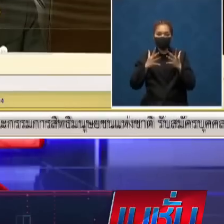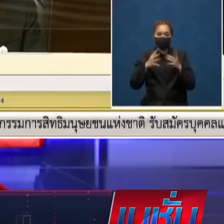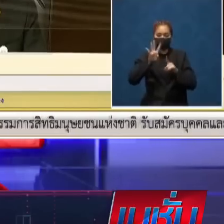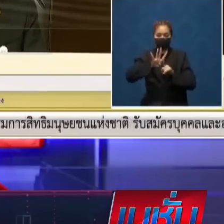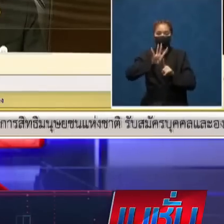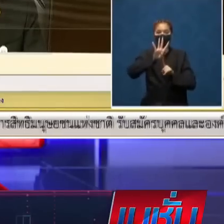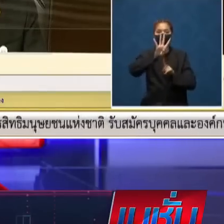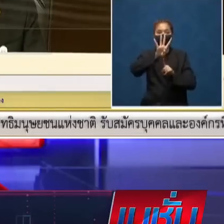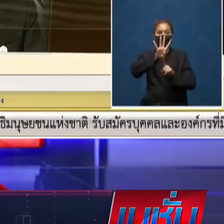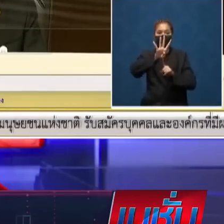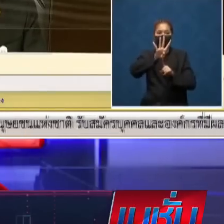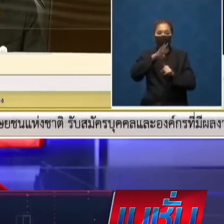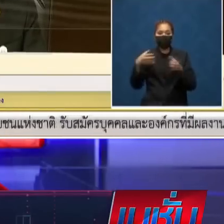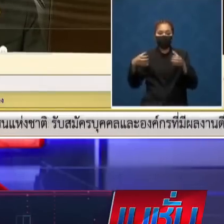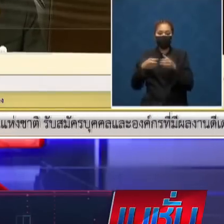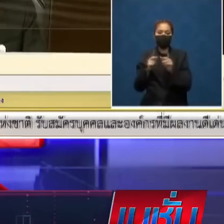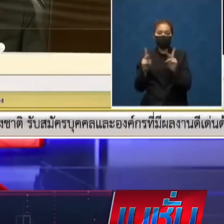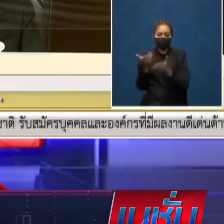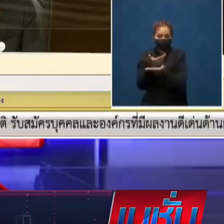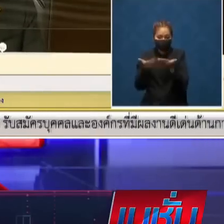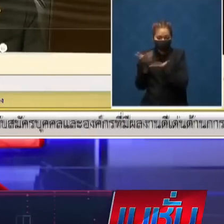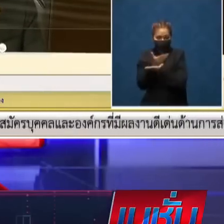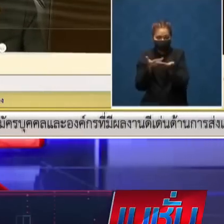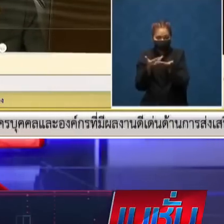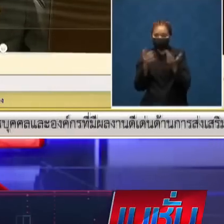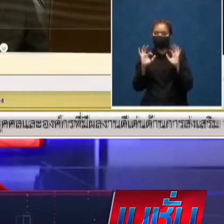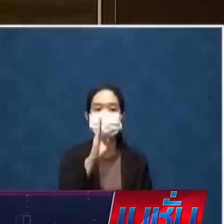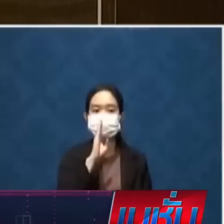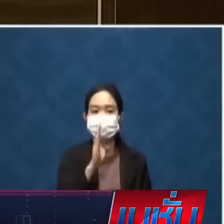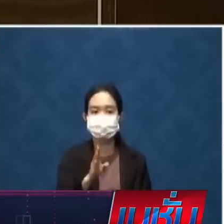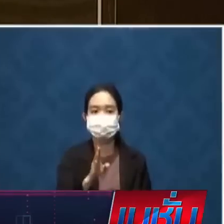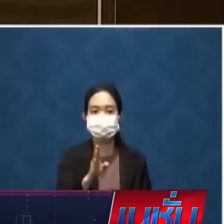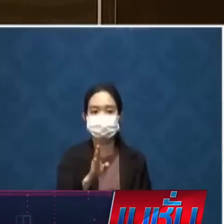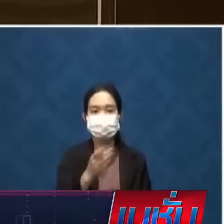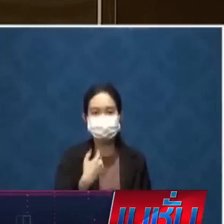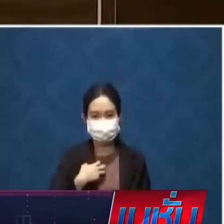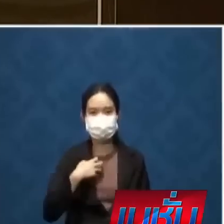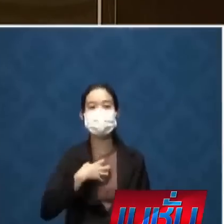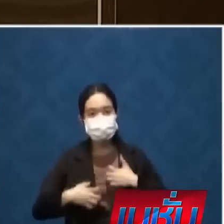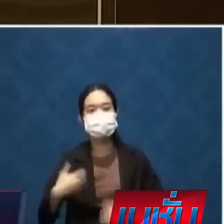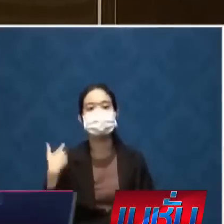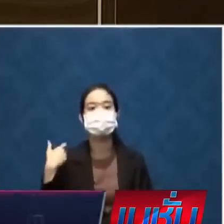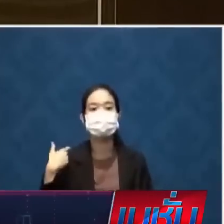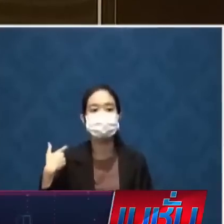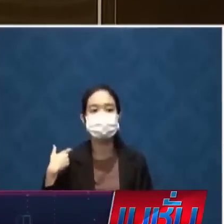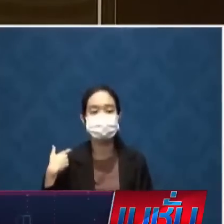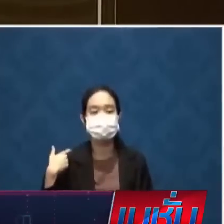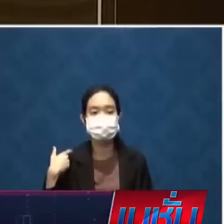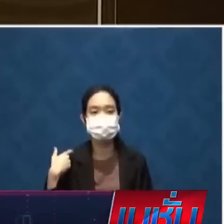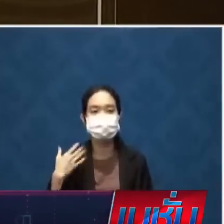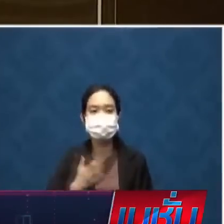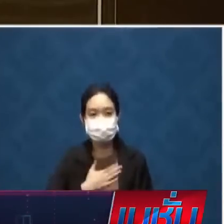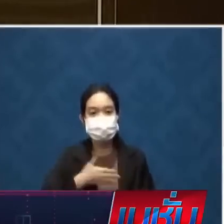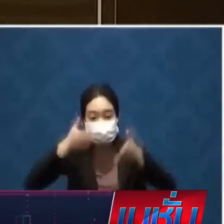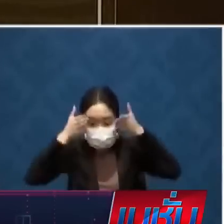ได้แล้วสภาเนี่ยวันพฤหัสบดีที่ผ่านมาเองครับไปฟังเสียงกันครับนี่นะครับขอผมระบายบ้างผมตั้งใจเข้ามา